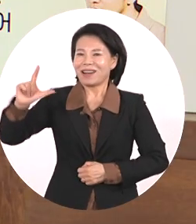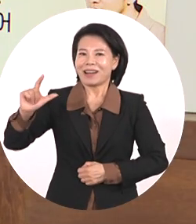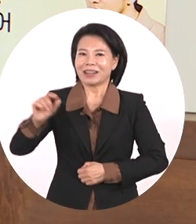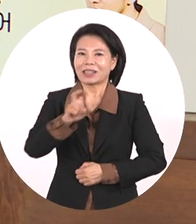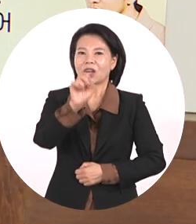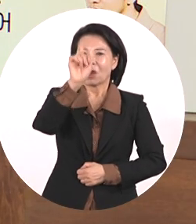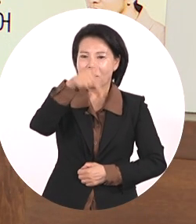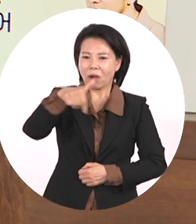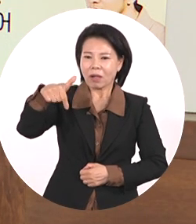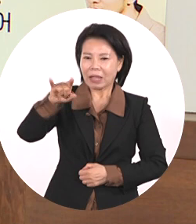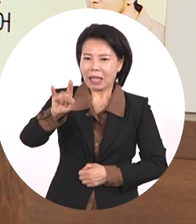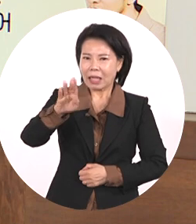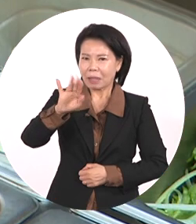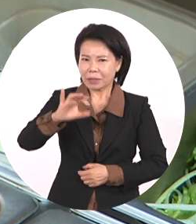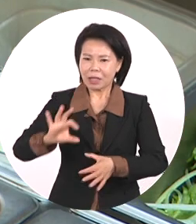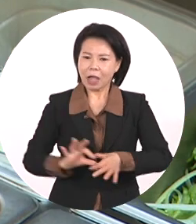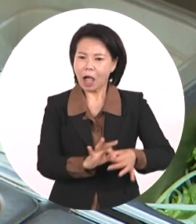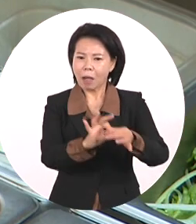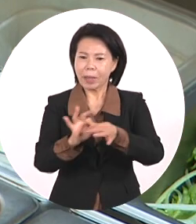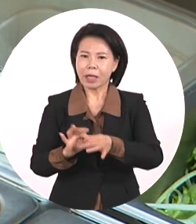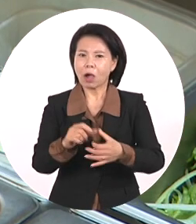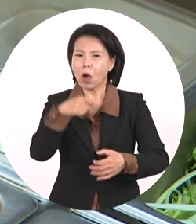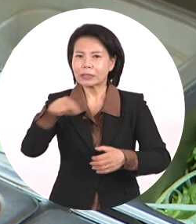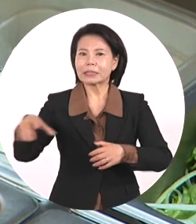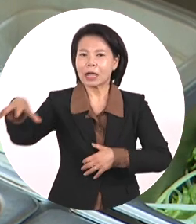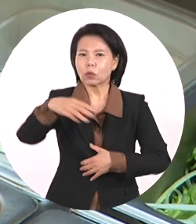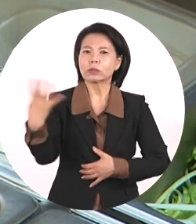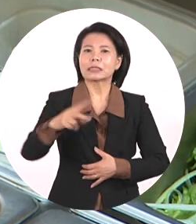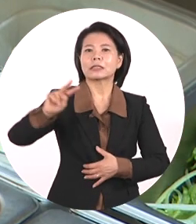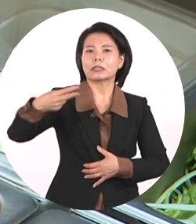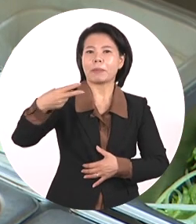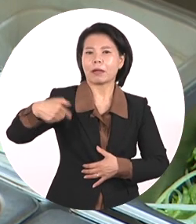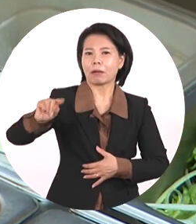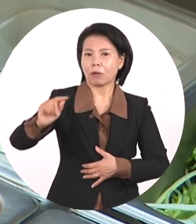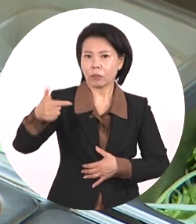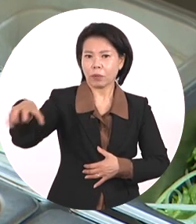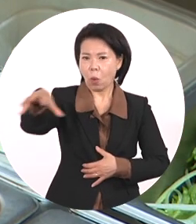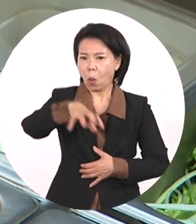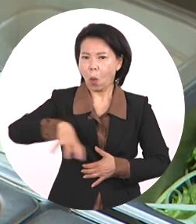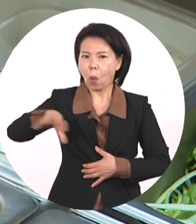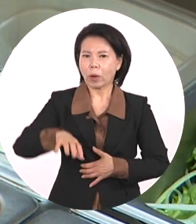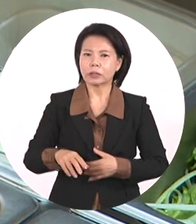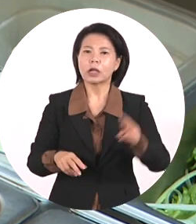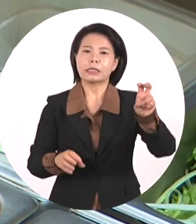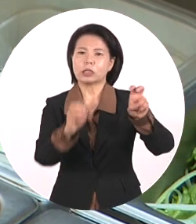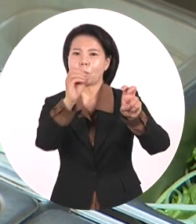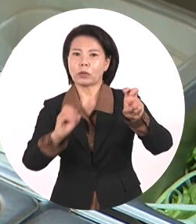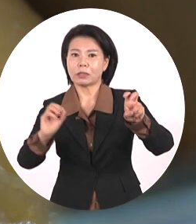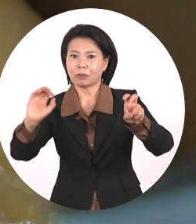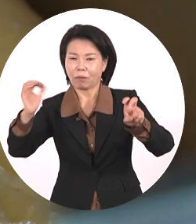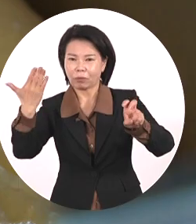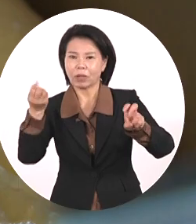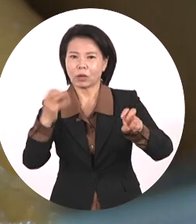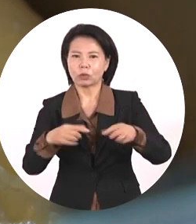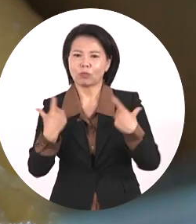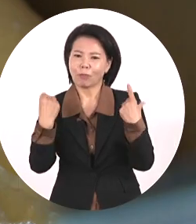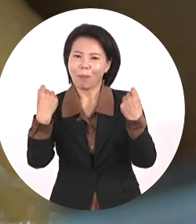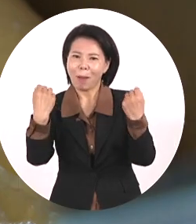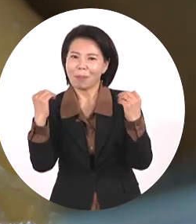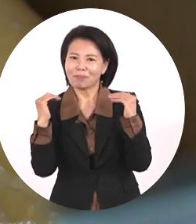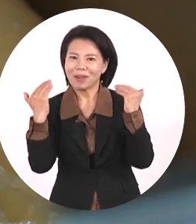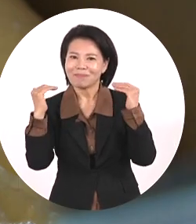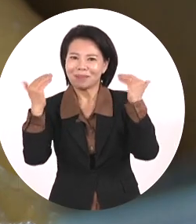것입니다. 먹개비 가맹 외식업체도 4,200여 곳으로 전체 외식업체의 20%를